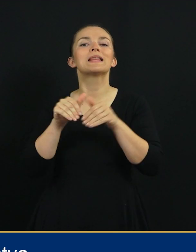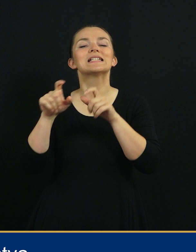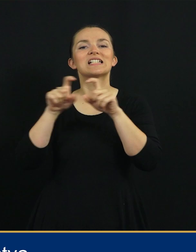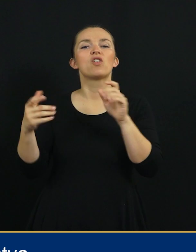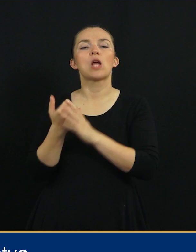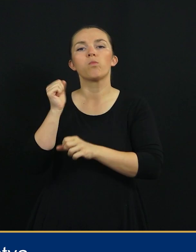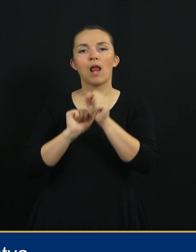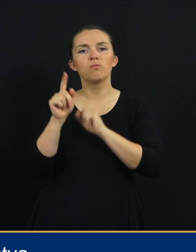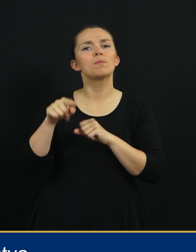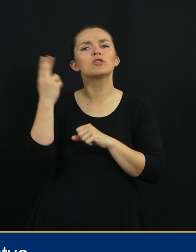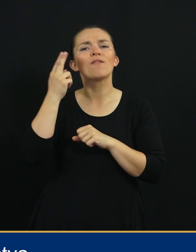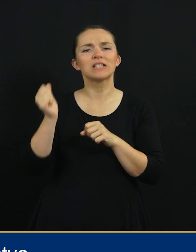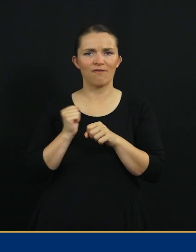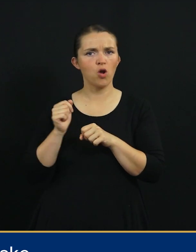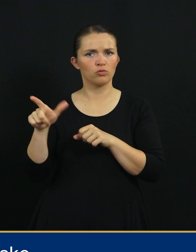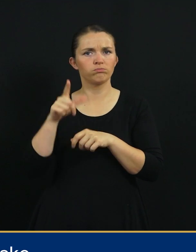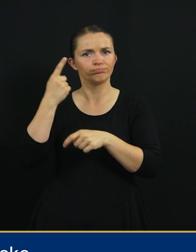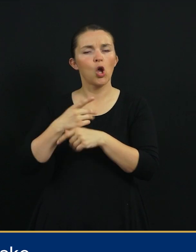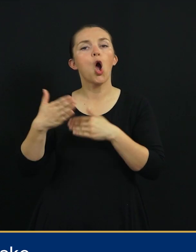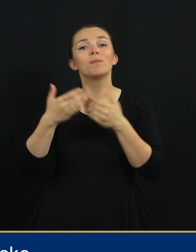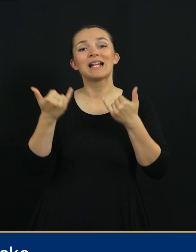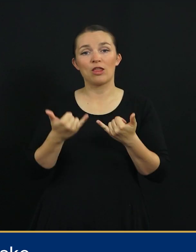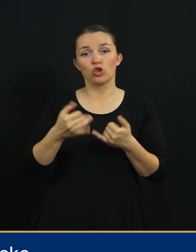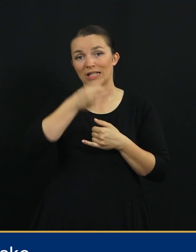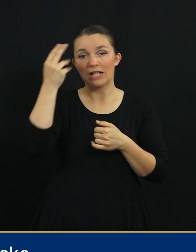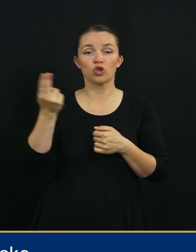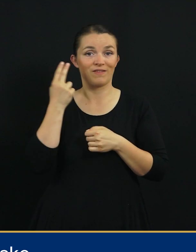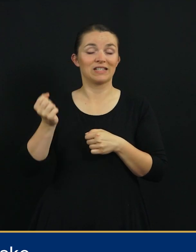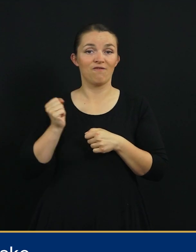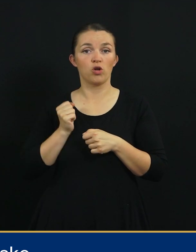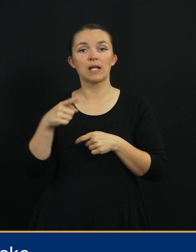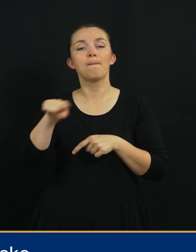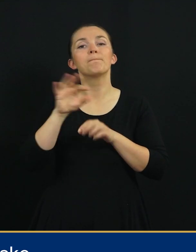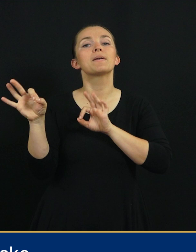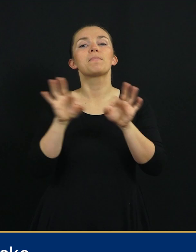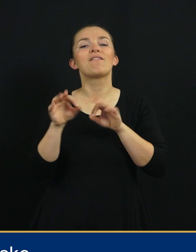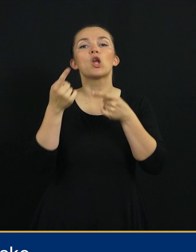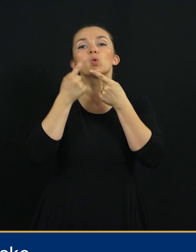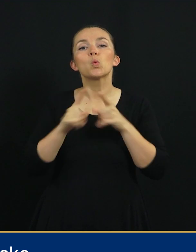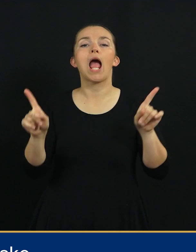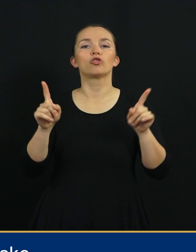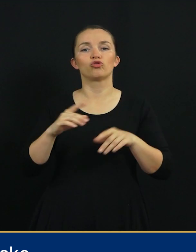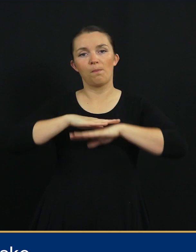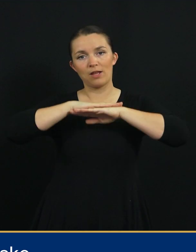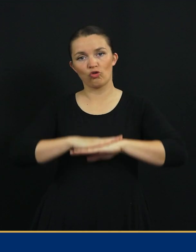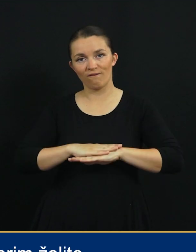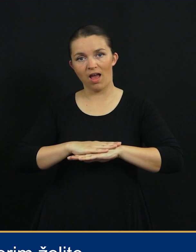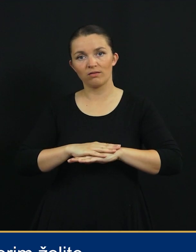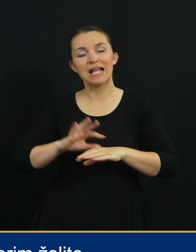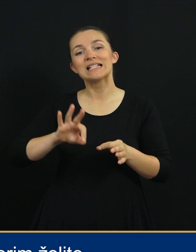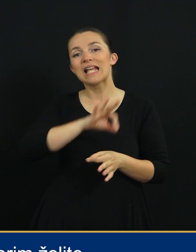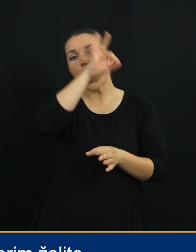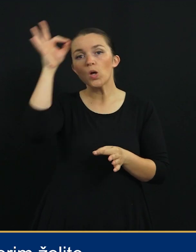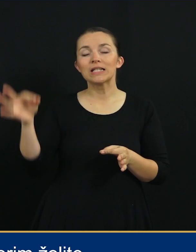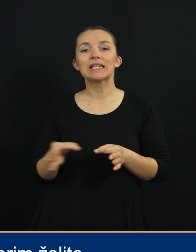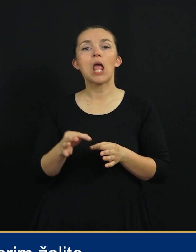za obrambo in Slovenske vojske, da ob letošnjem dnevu Slovenske vojske pripravita drugačno obeležitev,